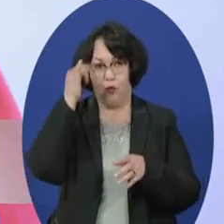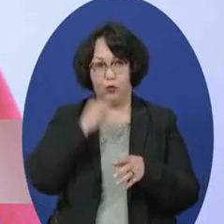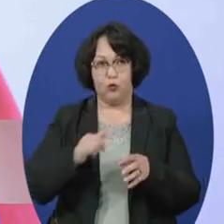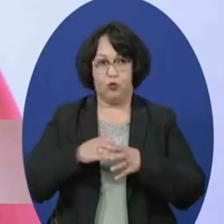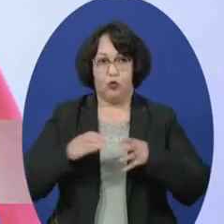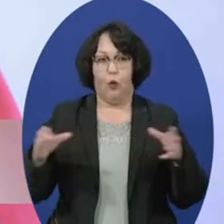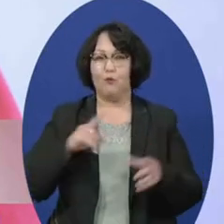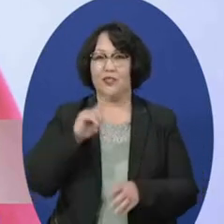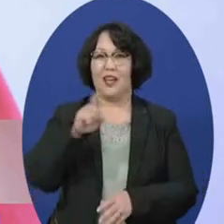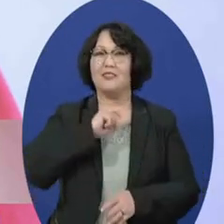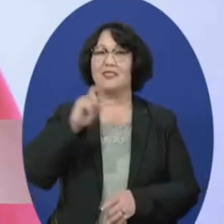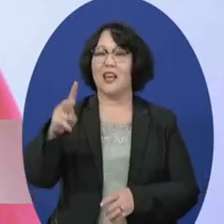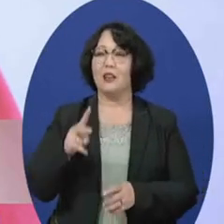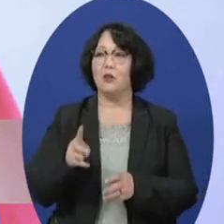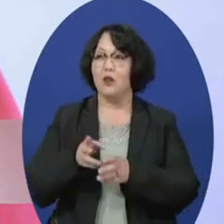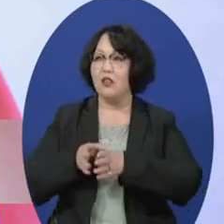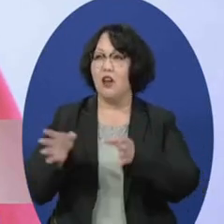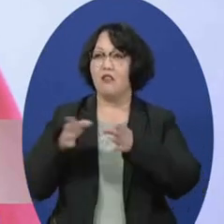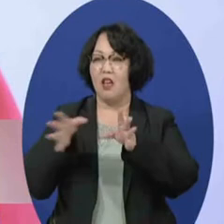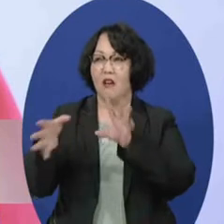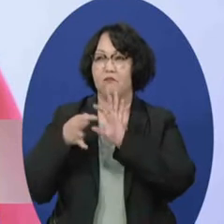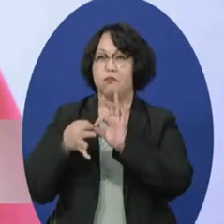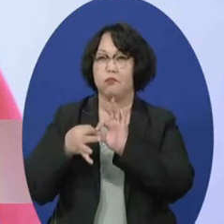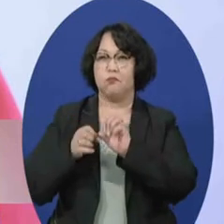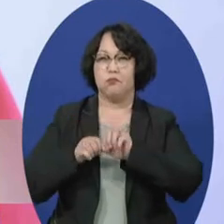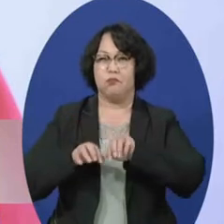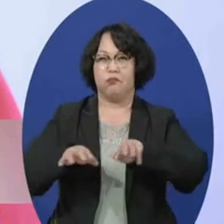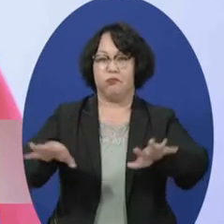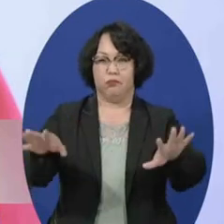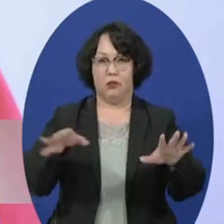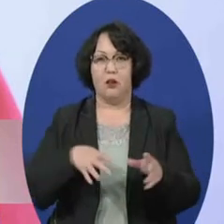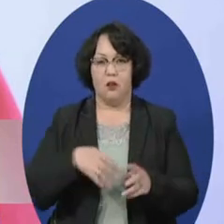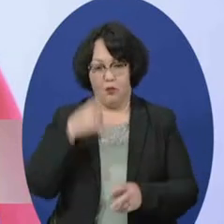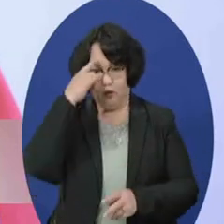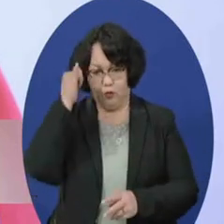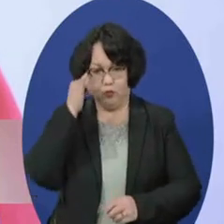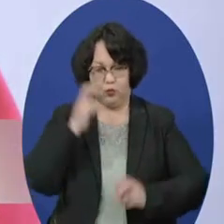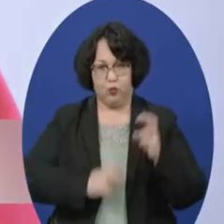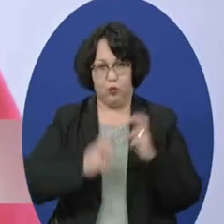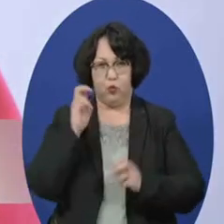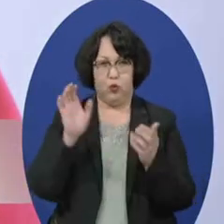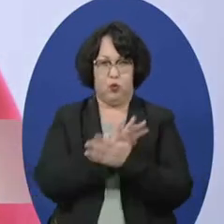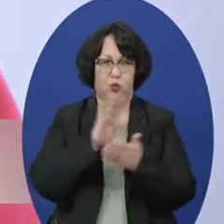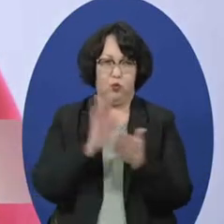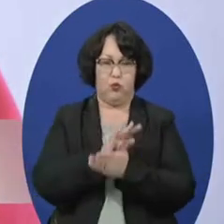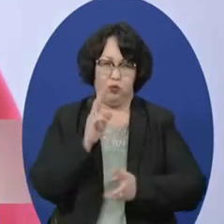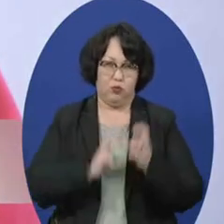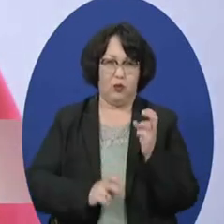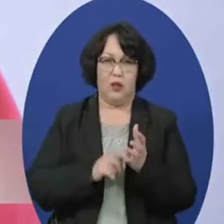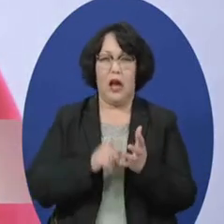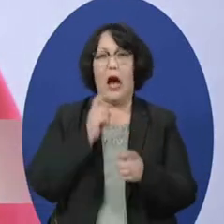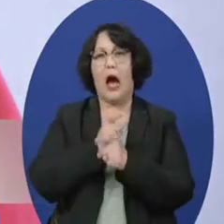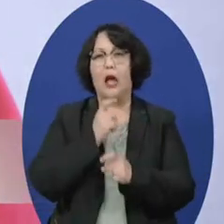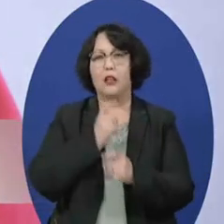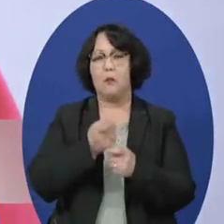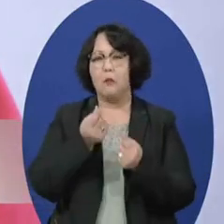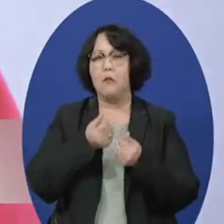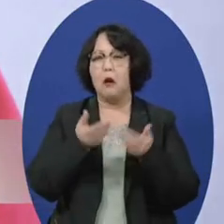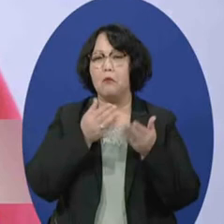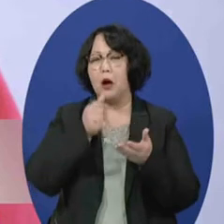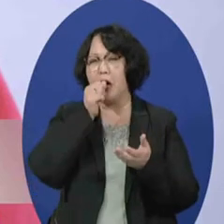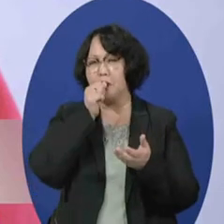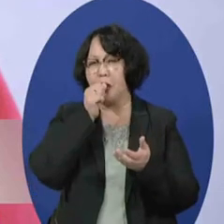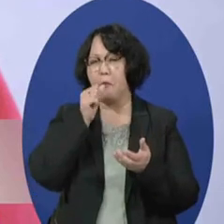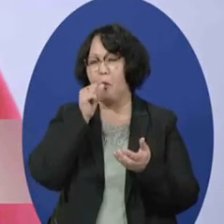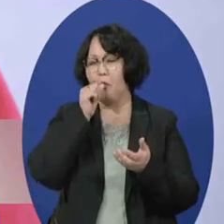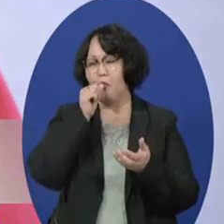улс гарах ёстой. Гарах ёстой. Тийм учраас Монгол улс үйлдвэрлэгч орн болох ёстой. Халамжийн бодлогоос хөдөлмөрийн бодлого руу шилжих